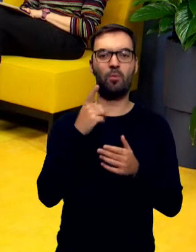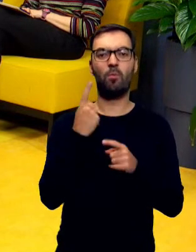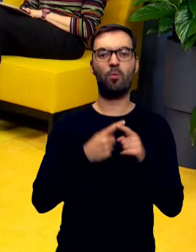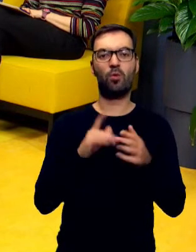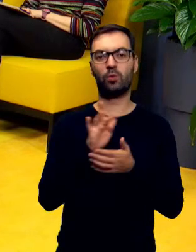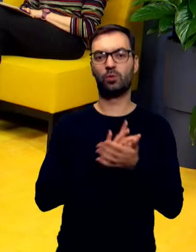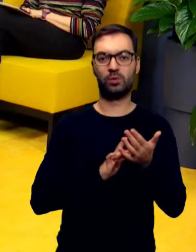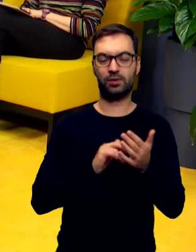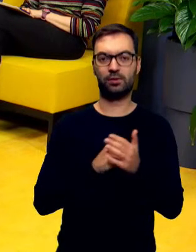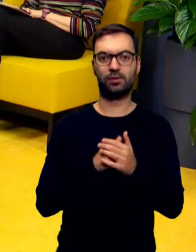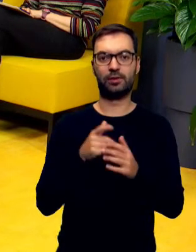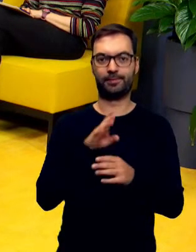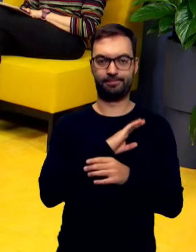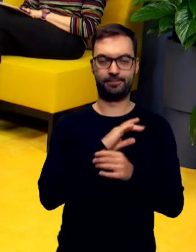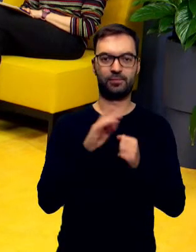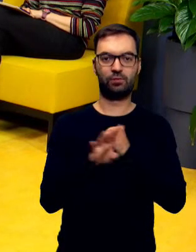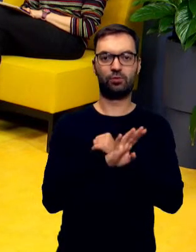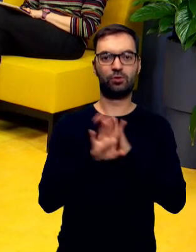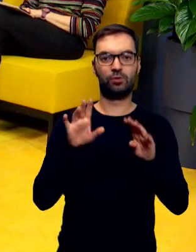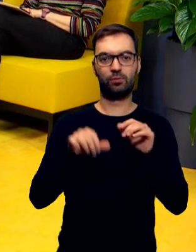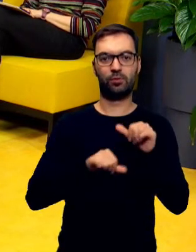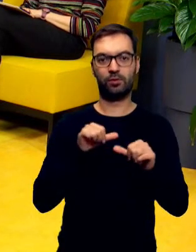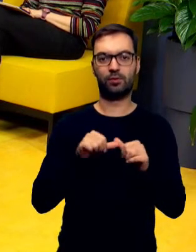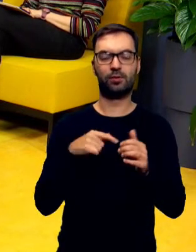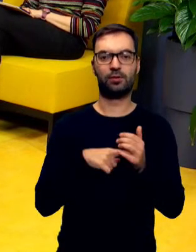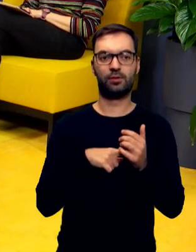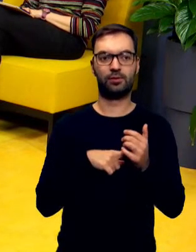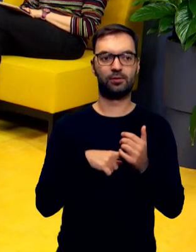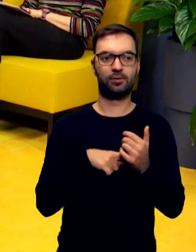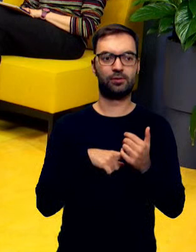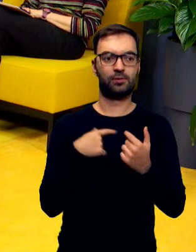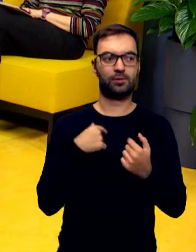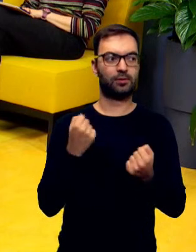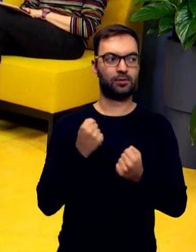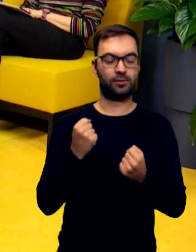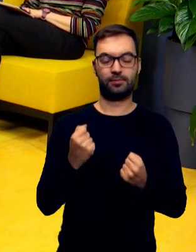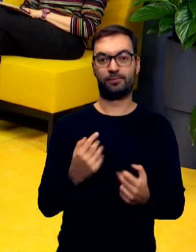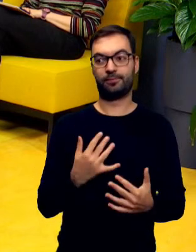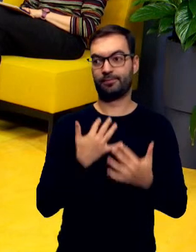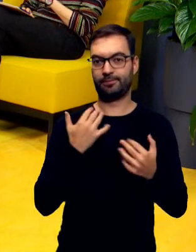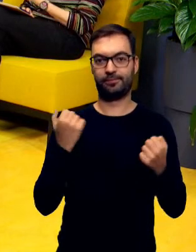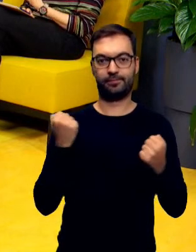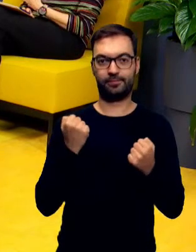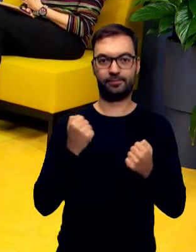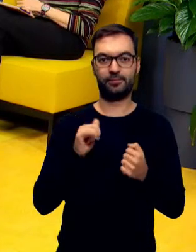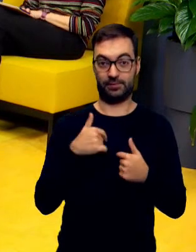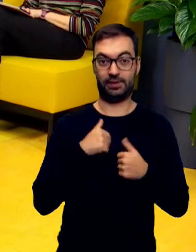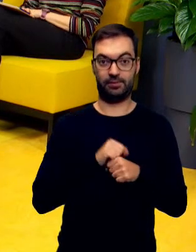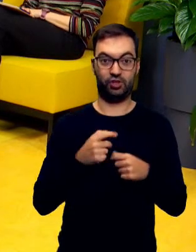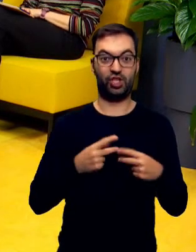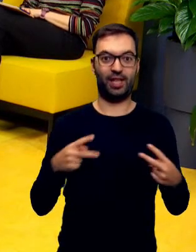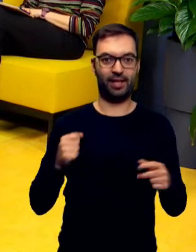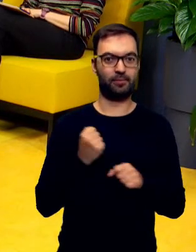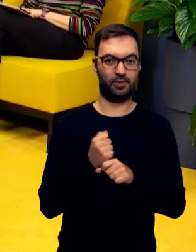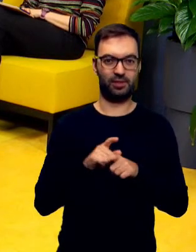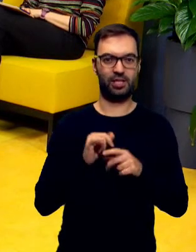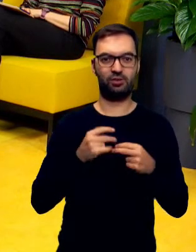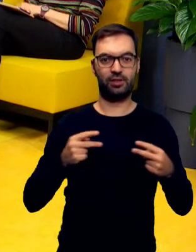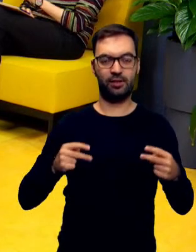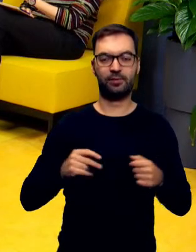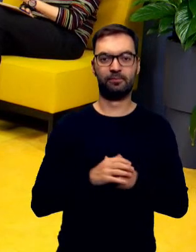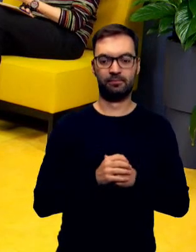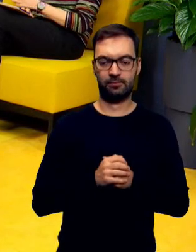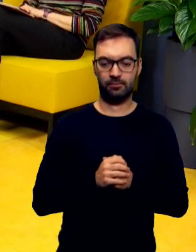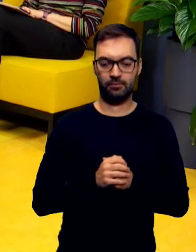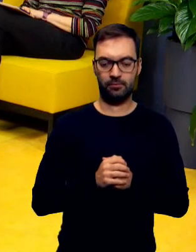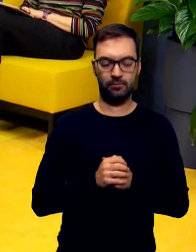Półtuska, którzy zginęli w 99 roku. Tam jest coś, co mnie po prostu poraziło, jako dziennikarkę także. I